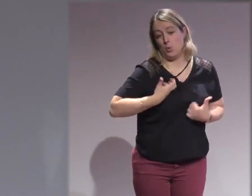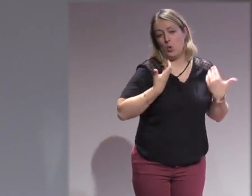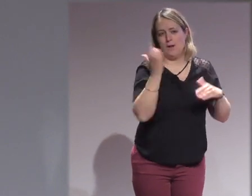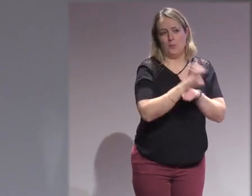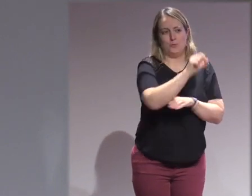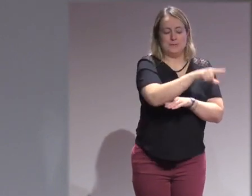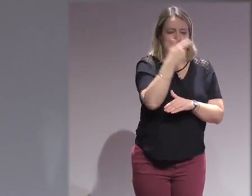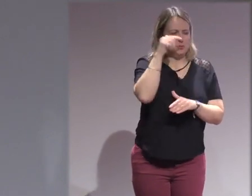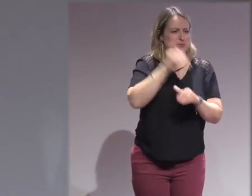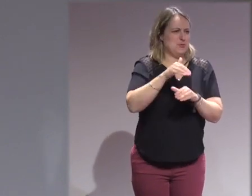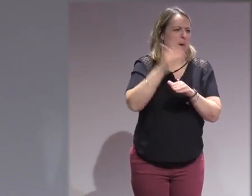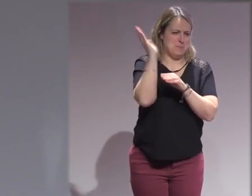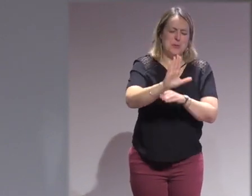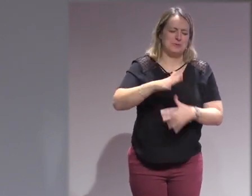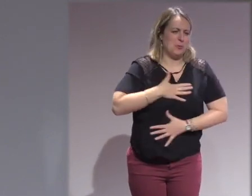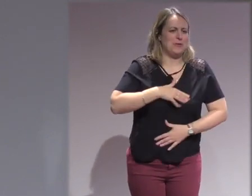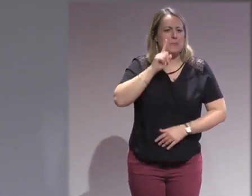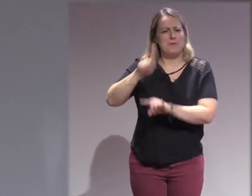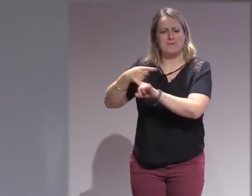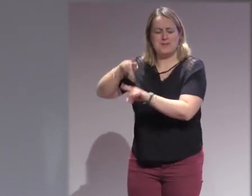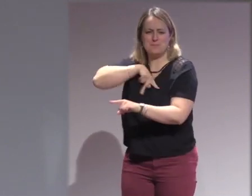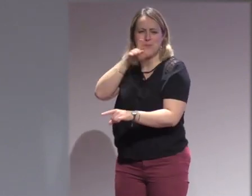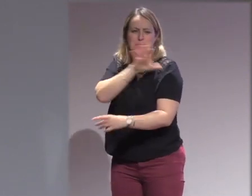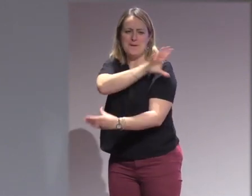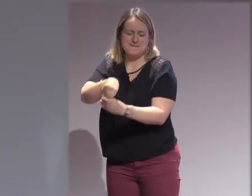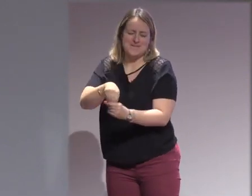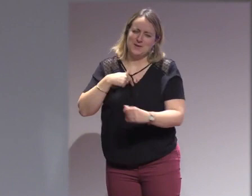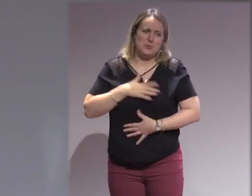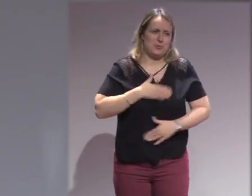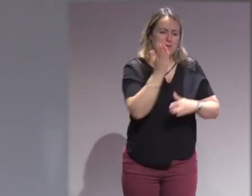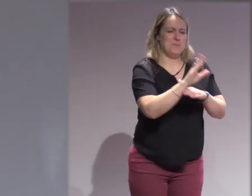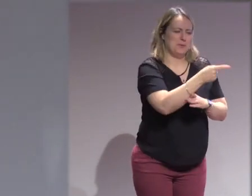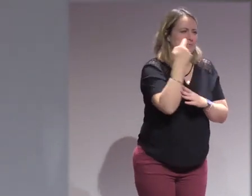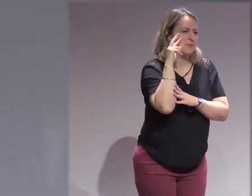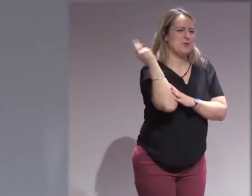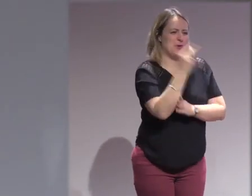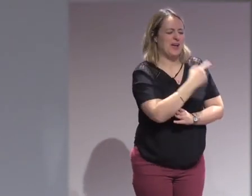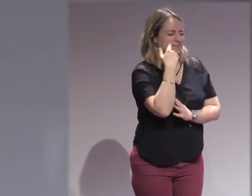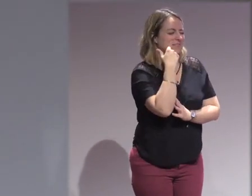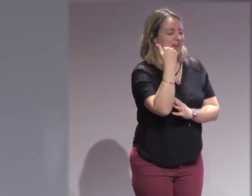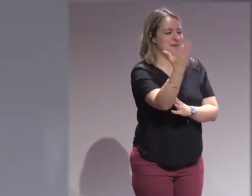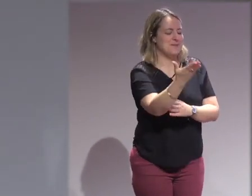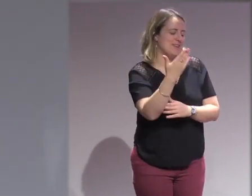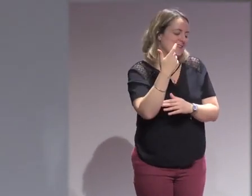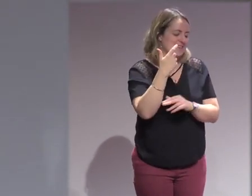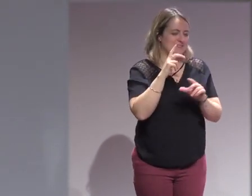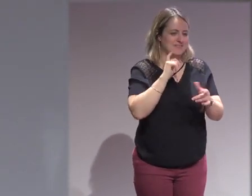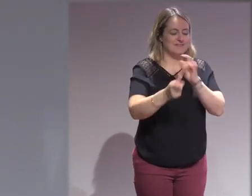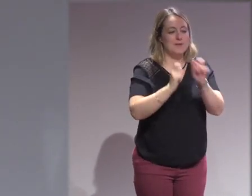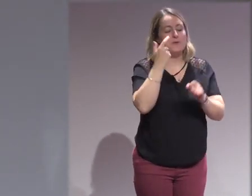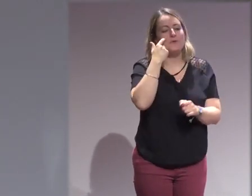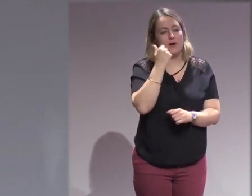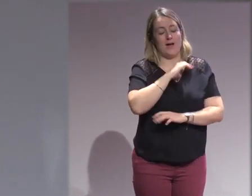ravie de l'afficher ce soir. On va regarder ça, et puis je vous laisse cet extrait qui se